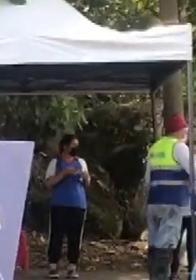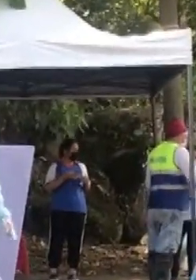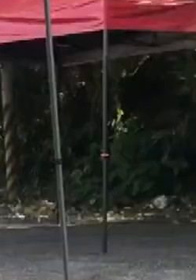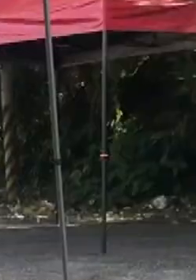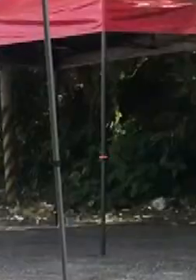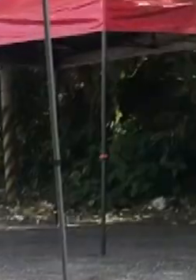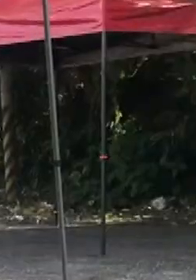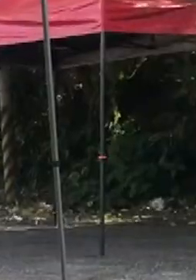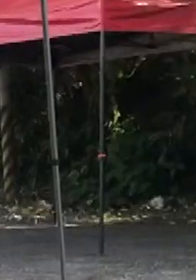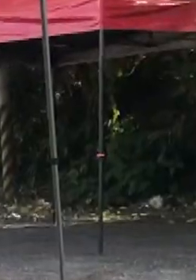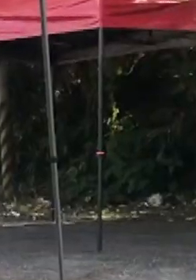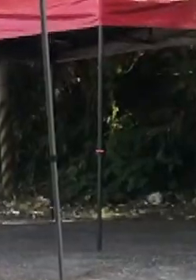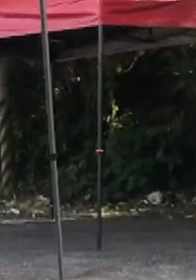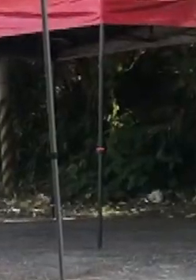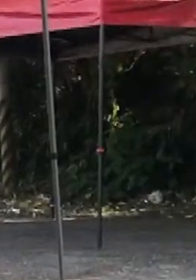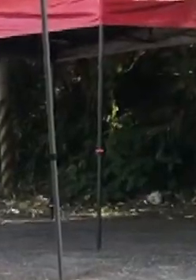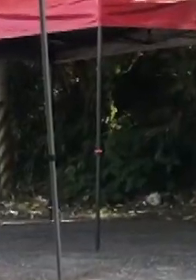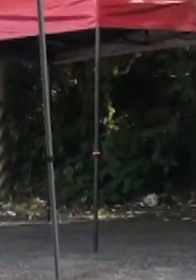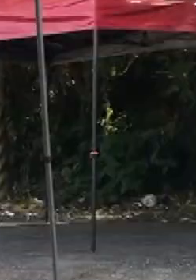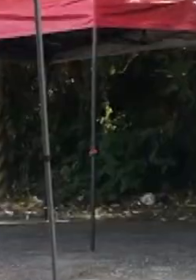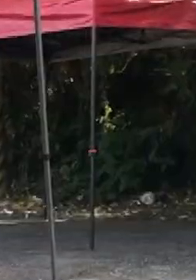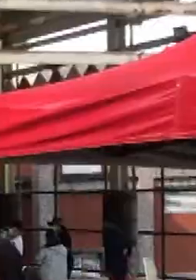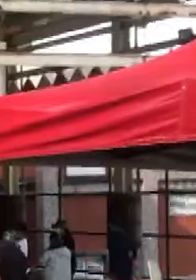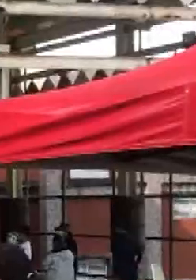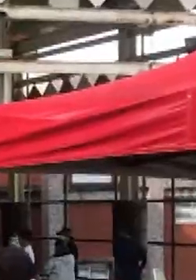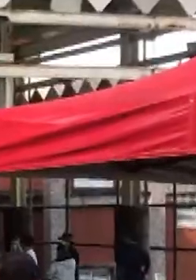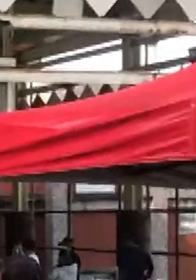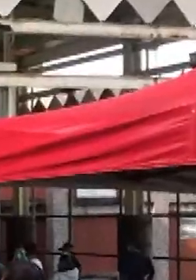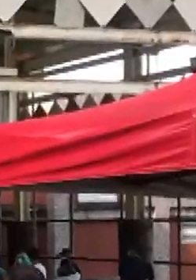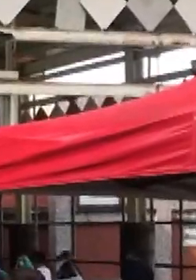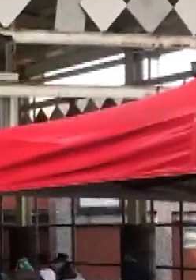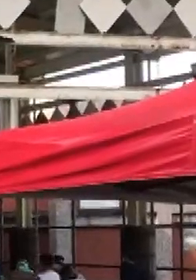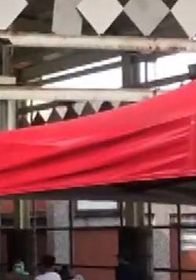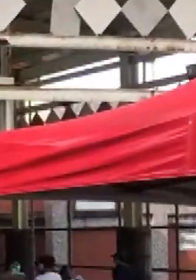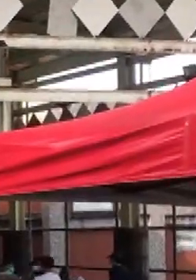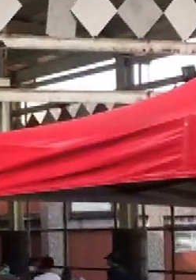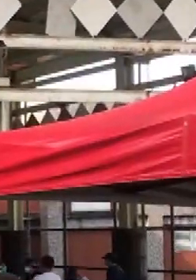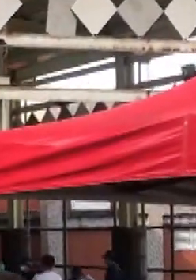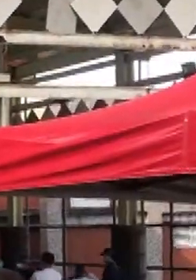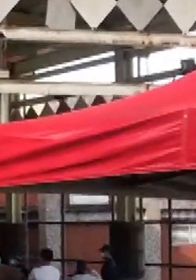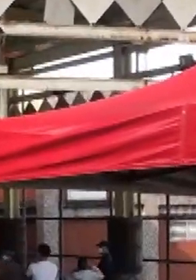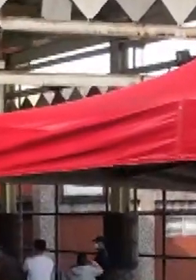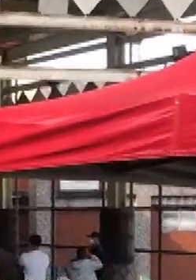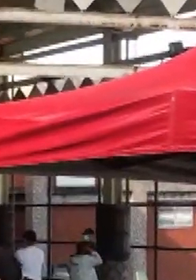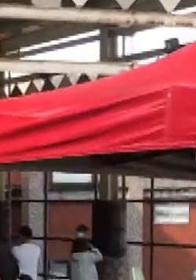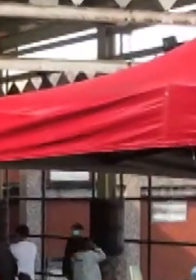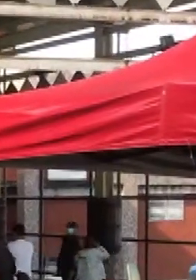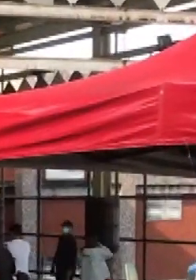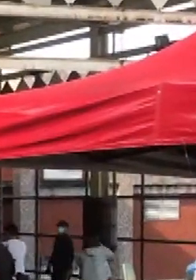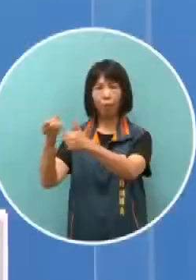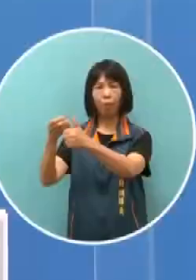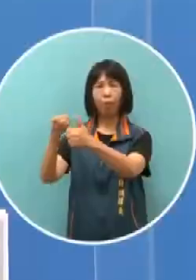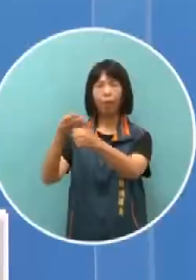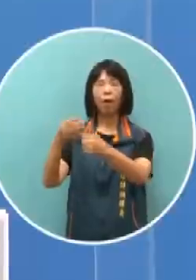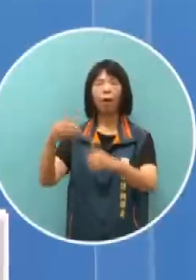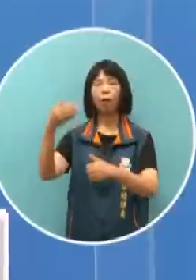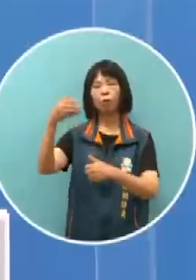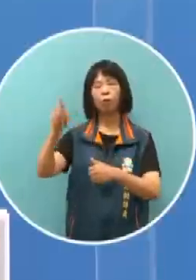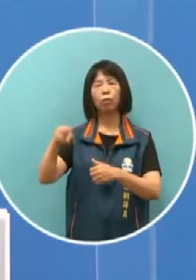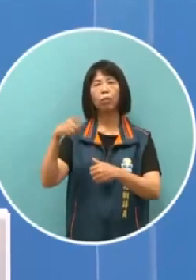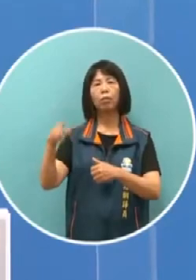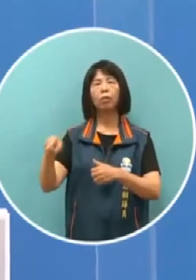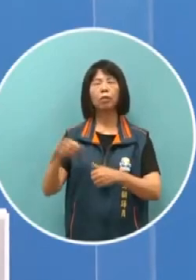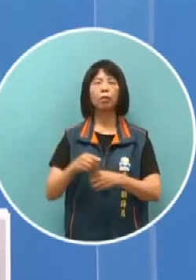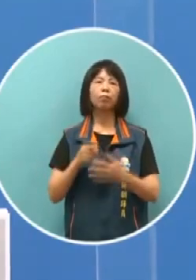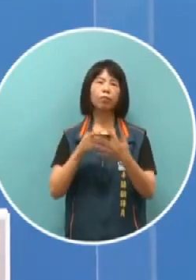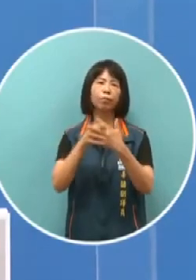不串门，居家要通风，环境勤消毒，卫浴厨房共同落实防疫的工作。 已经有9个人